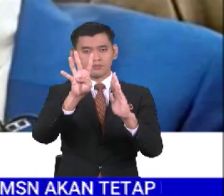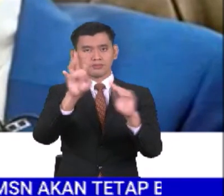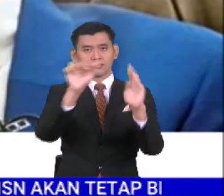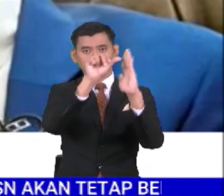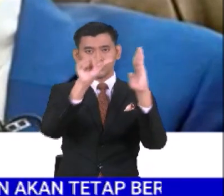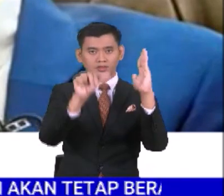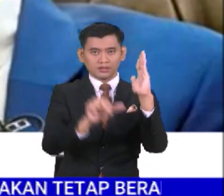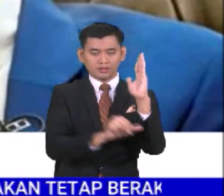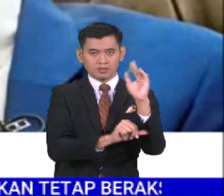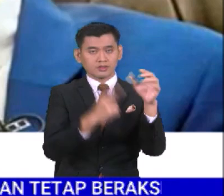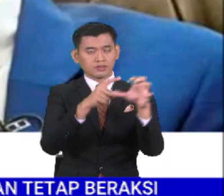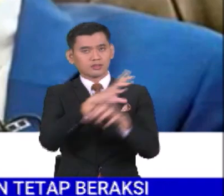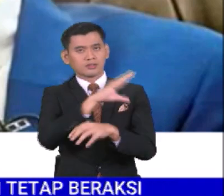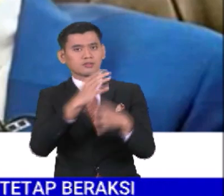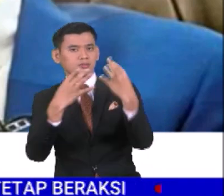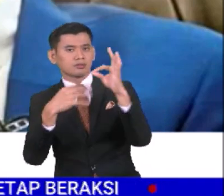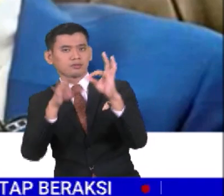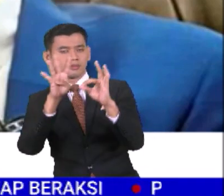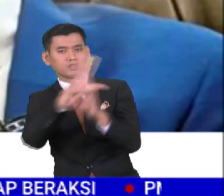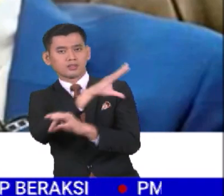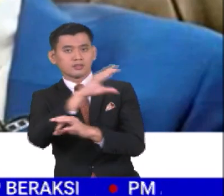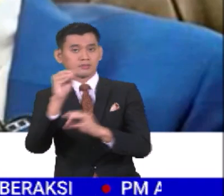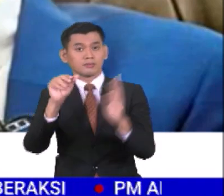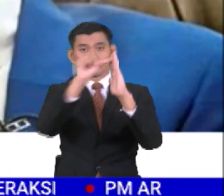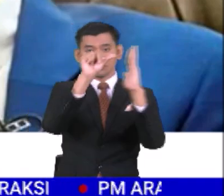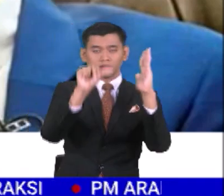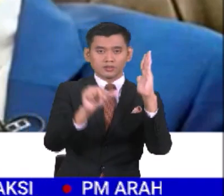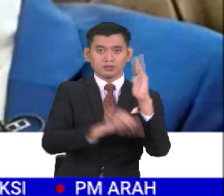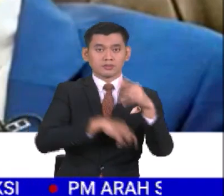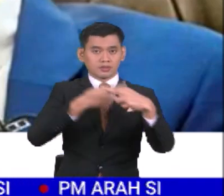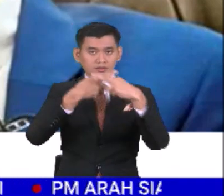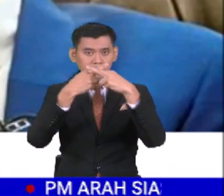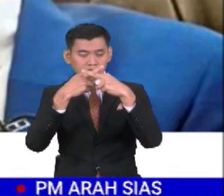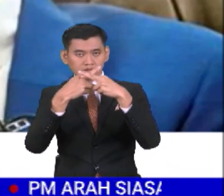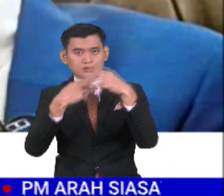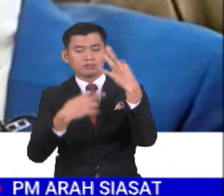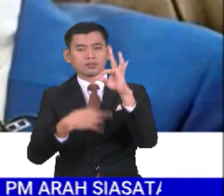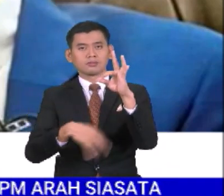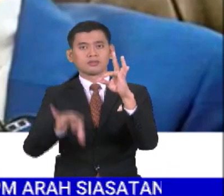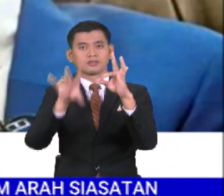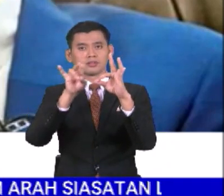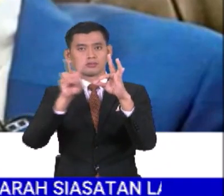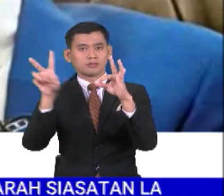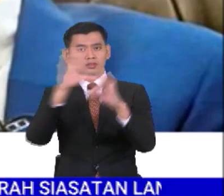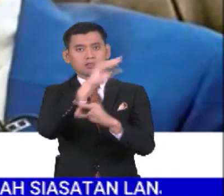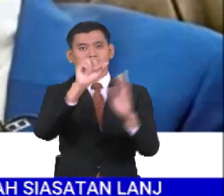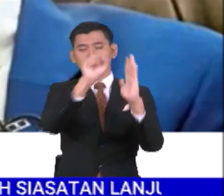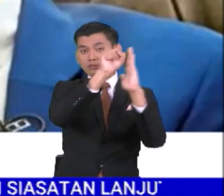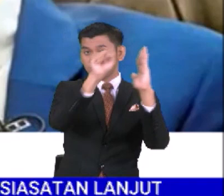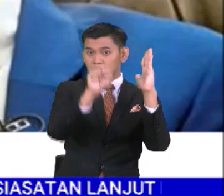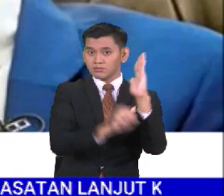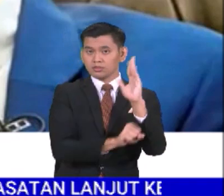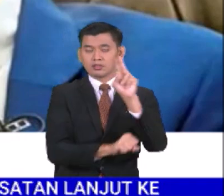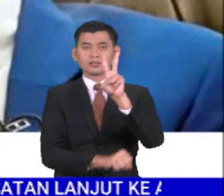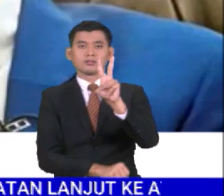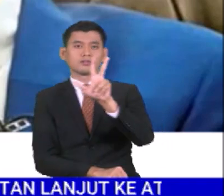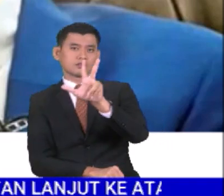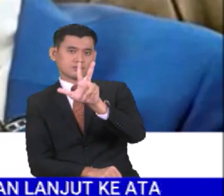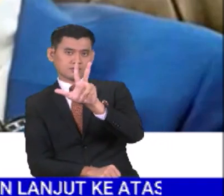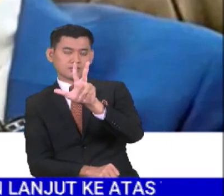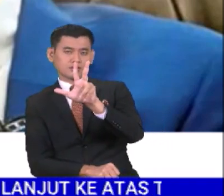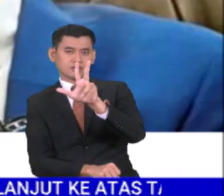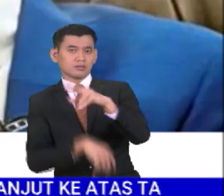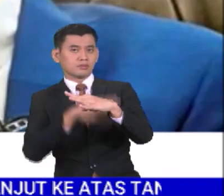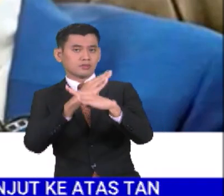1948, Seksyen 8 Akta Rahsia Rasmi 1972 dan Seksyen 23 Akta